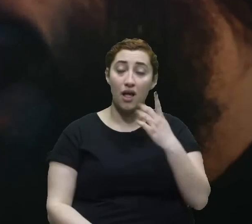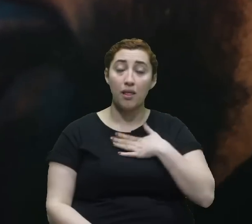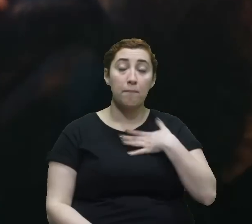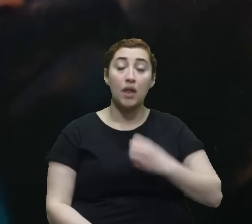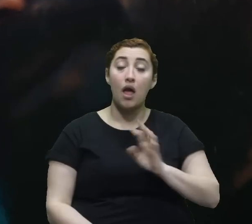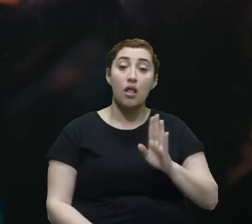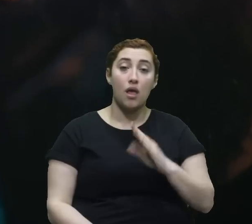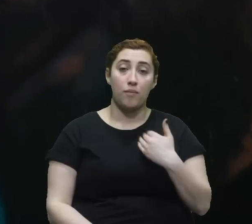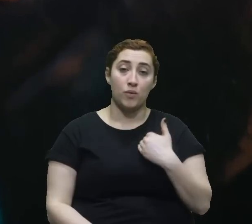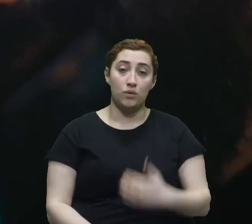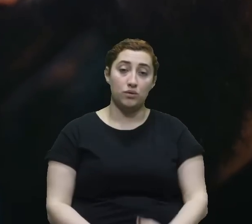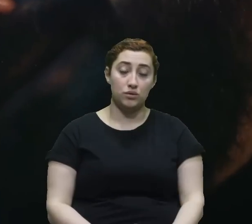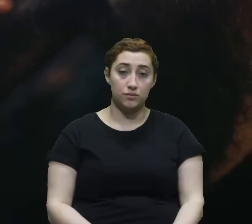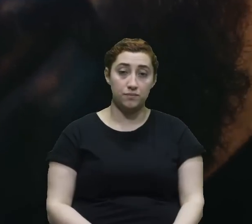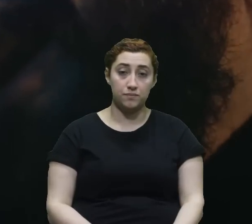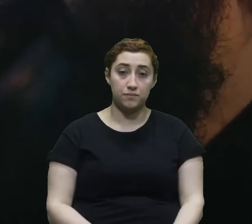Allah'ım dayanamıyorum.